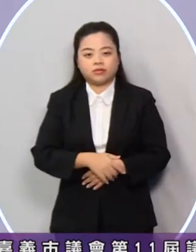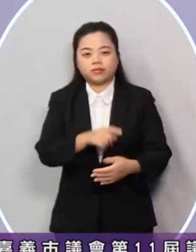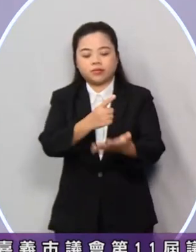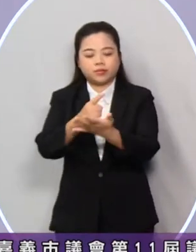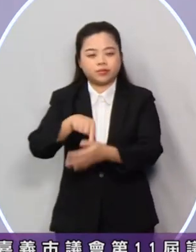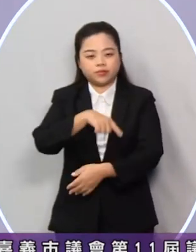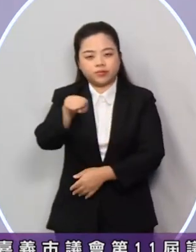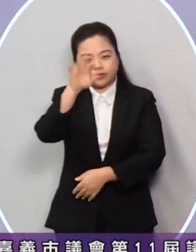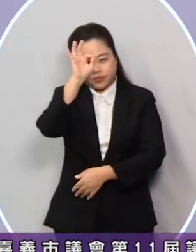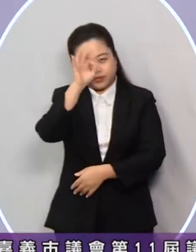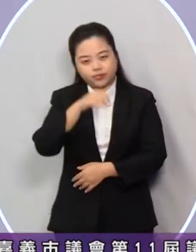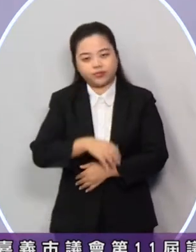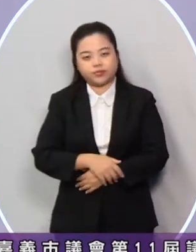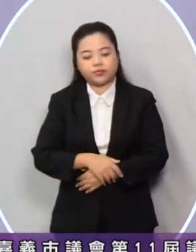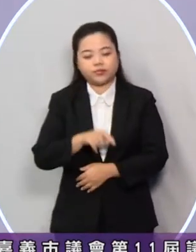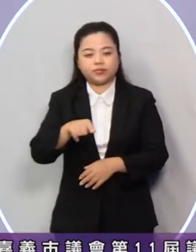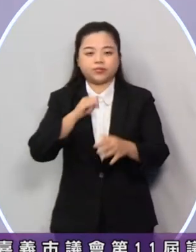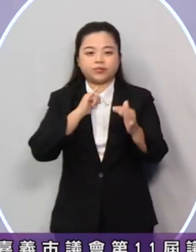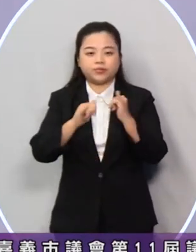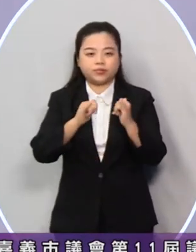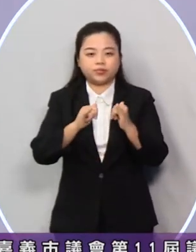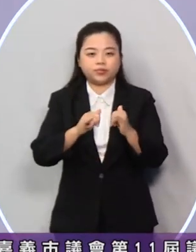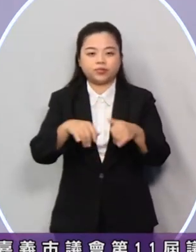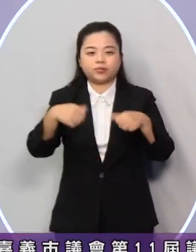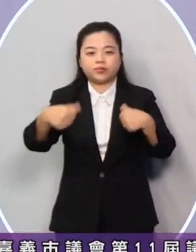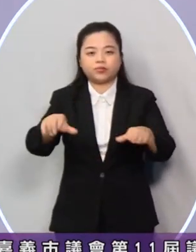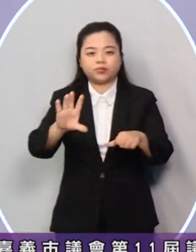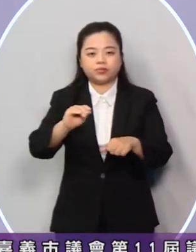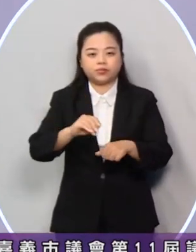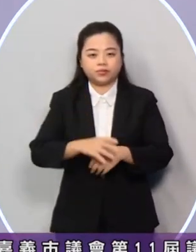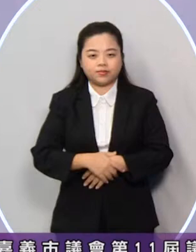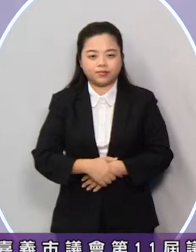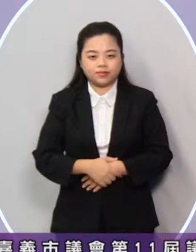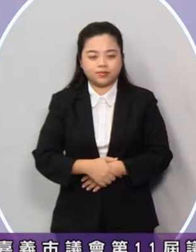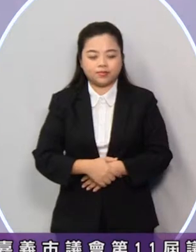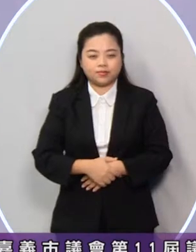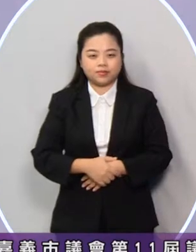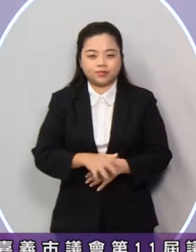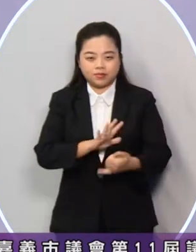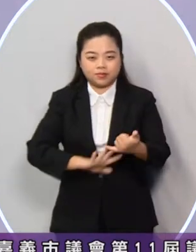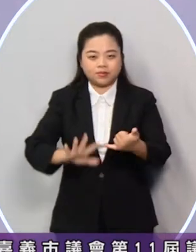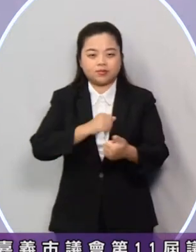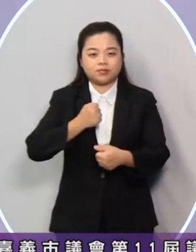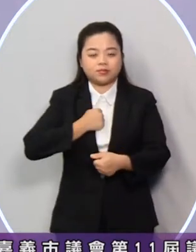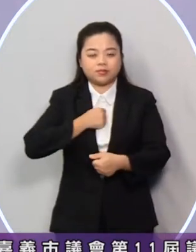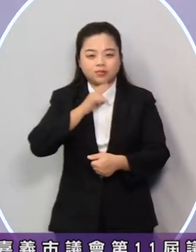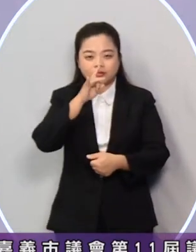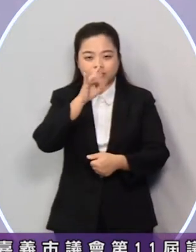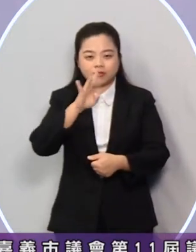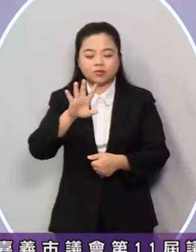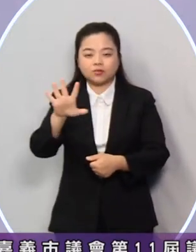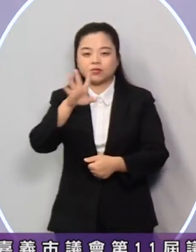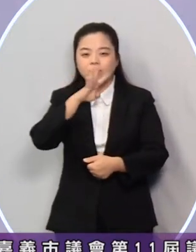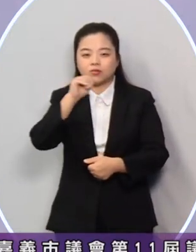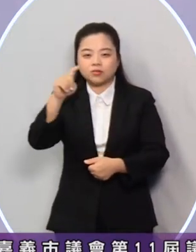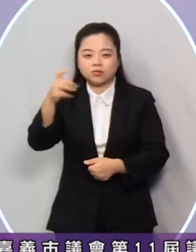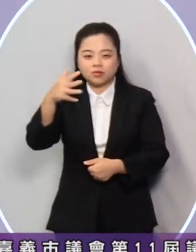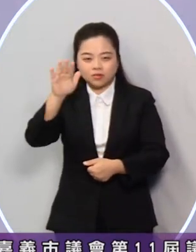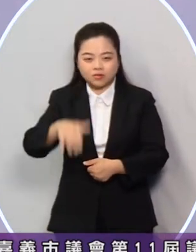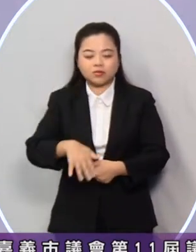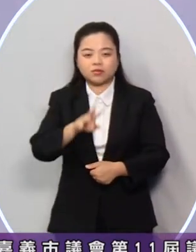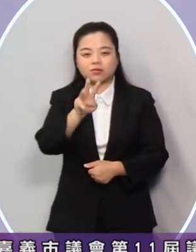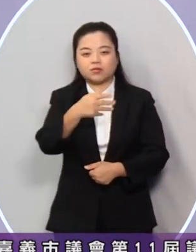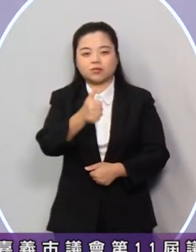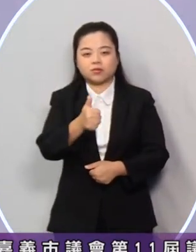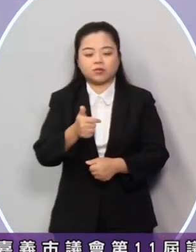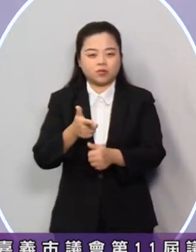亲，你看麦，这社会够有公平。全台湾都知道，台中有一个未成年的少年叫廖国